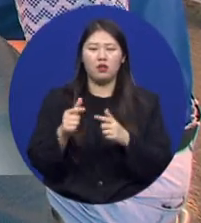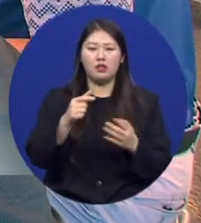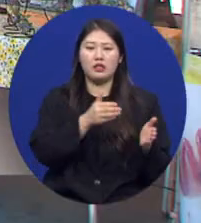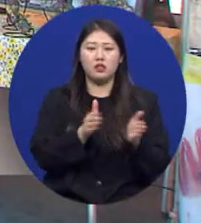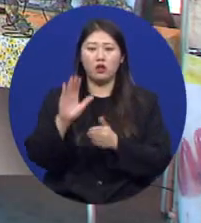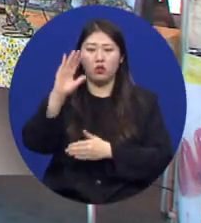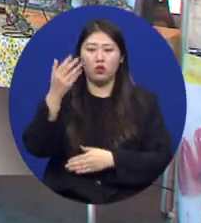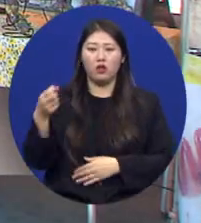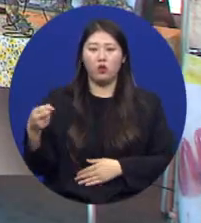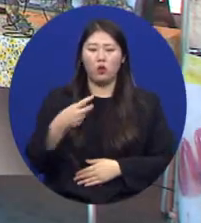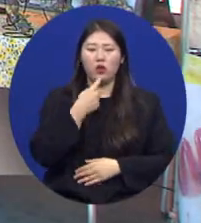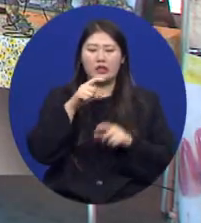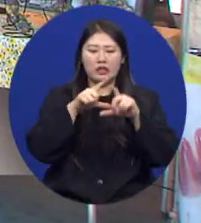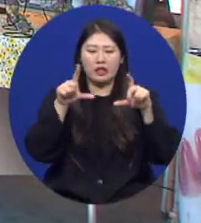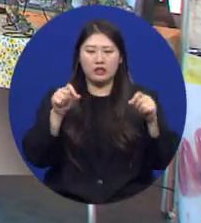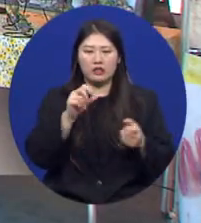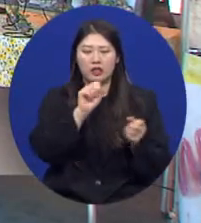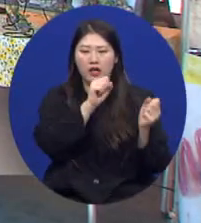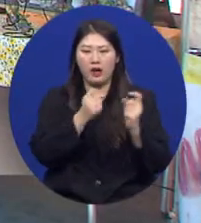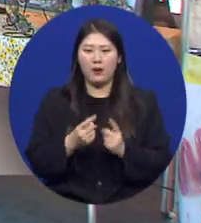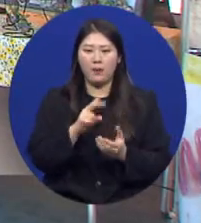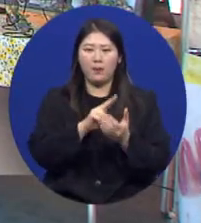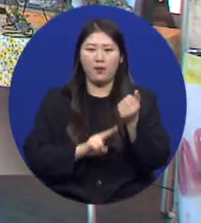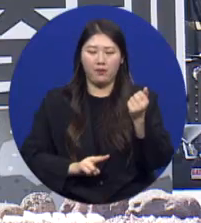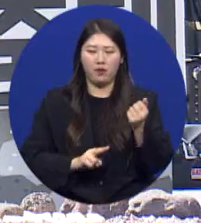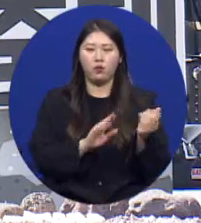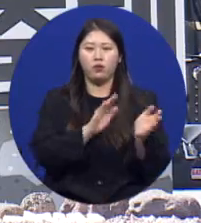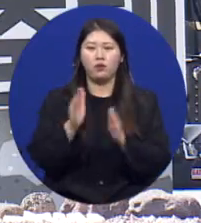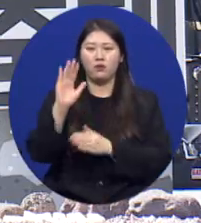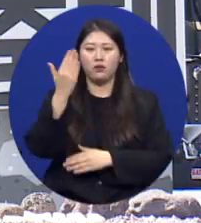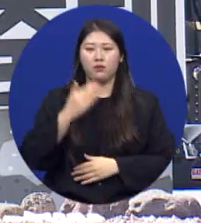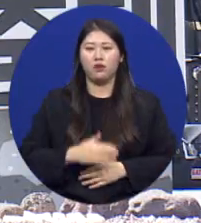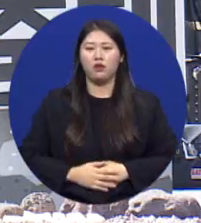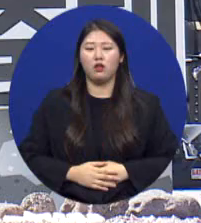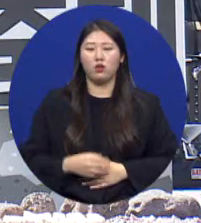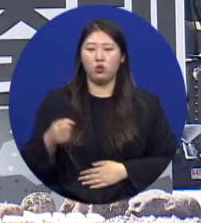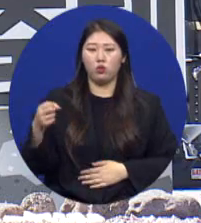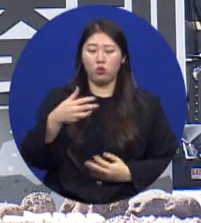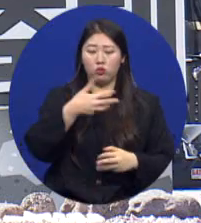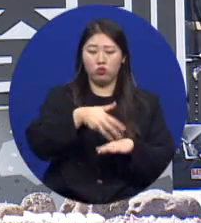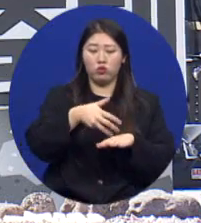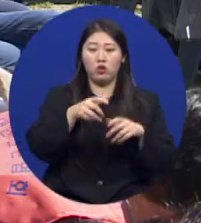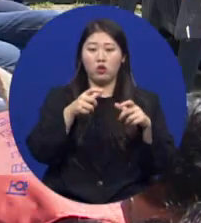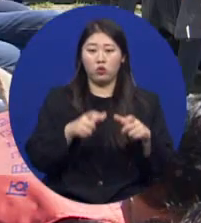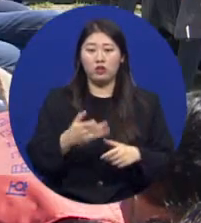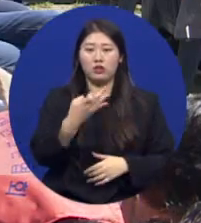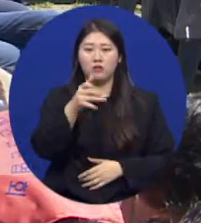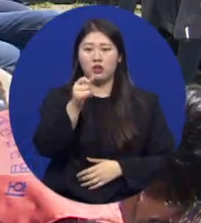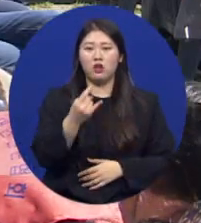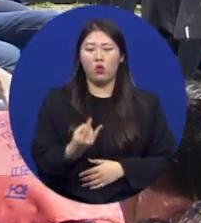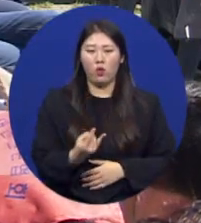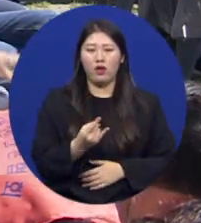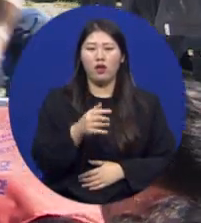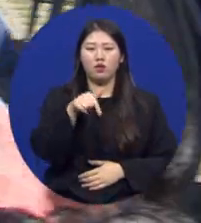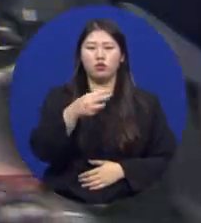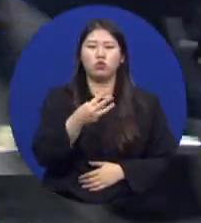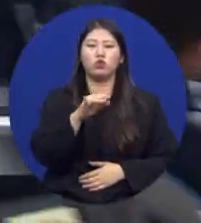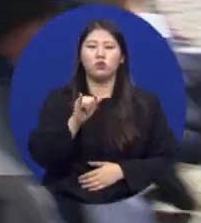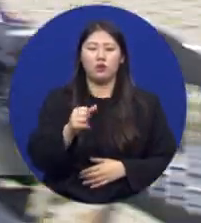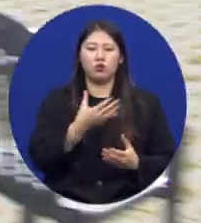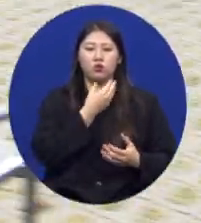진행되고 은갈치 할인 판매 행사도 마련됩니다. 또 추자도에서는 제14회 참굴비